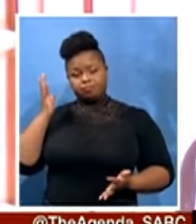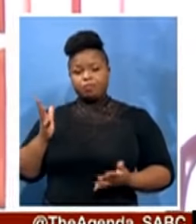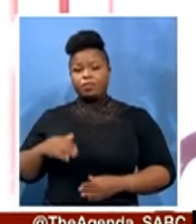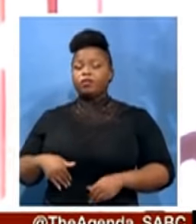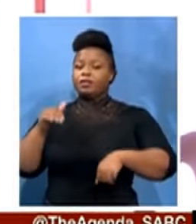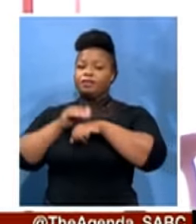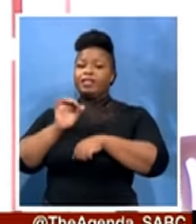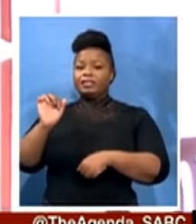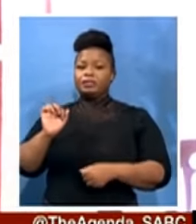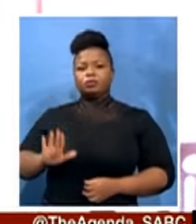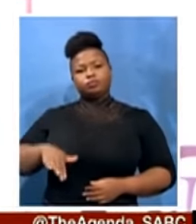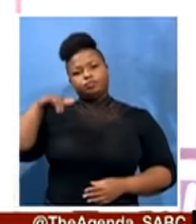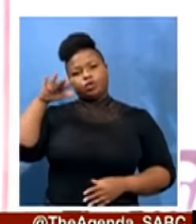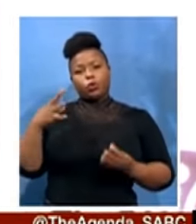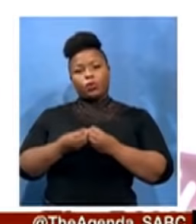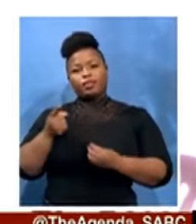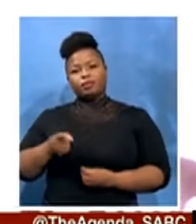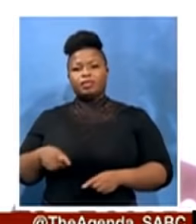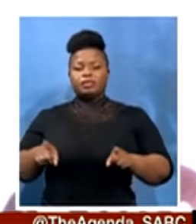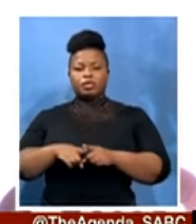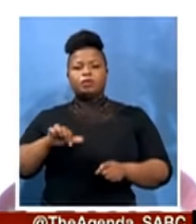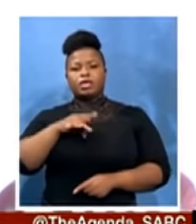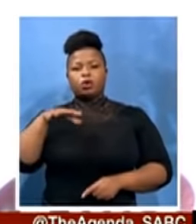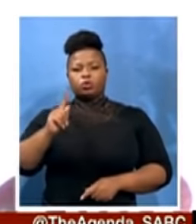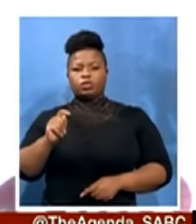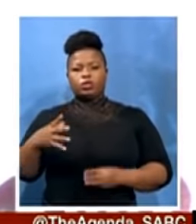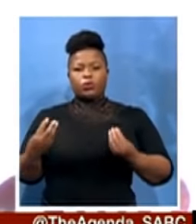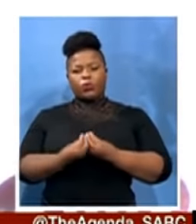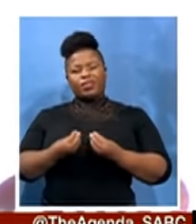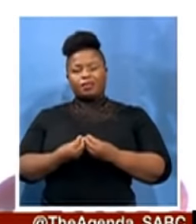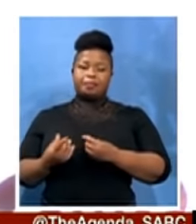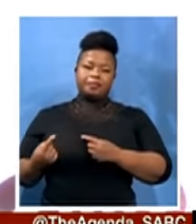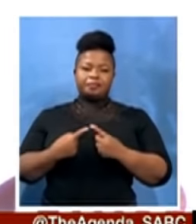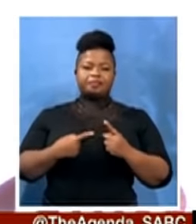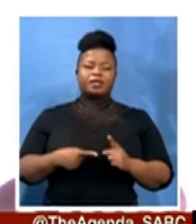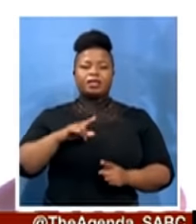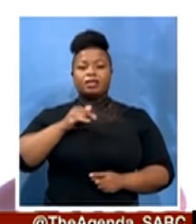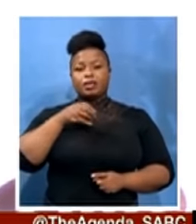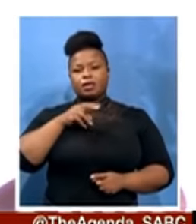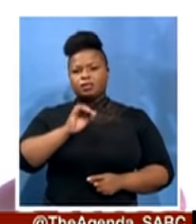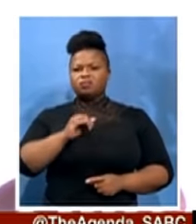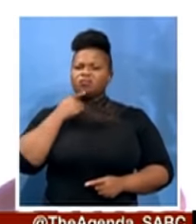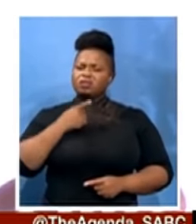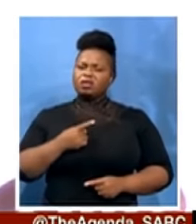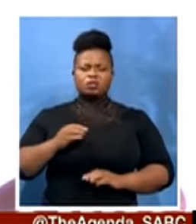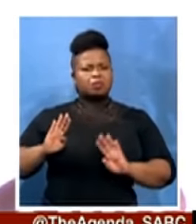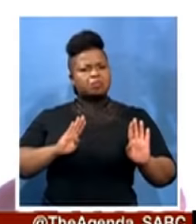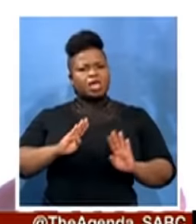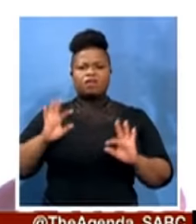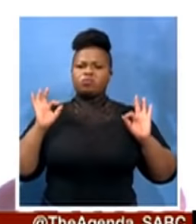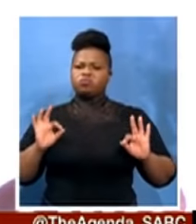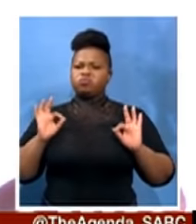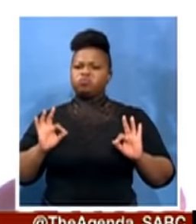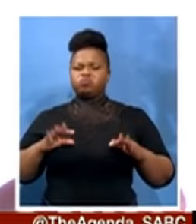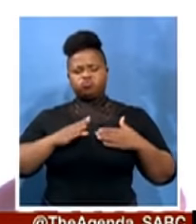a scout along with him, saying this. Well, Lindani was a well-behaved lad growing up. He doesn't